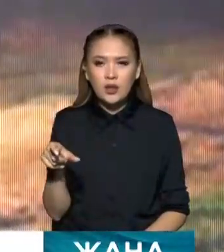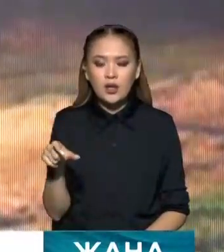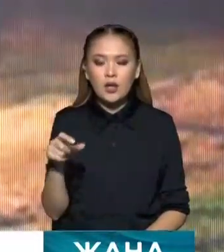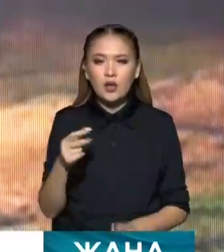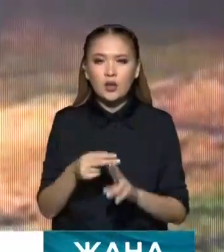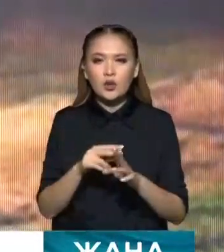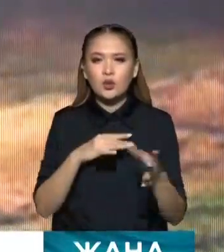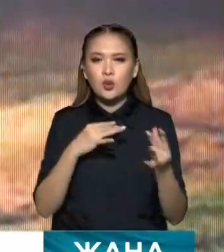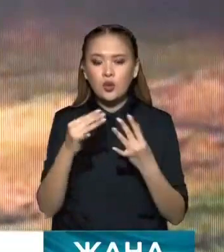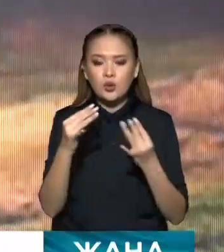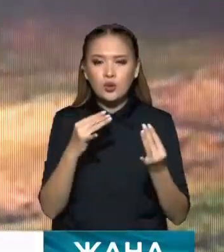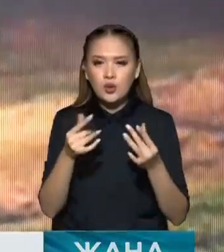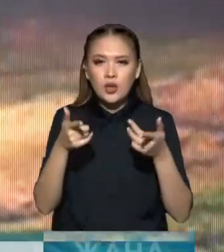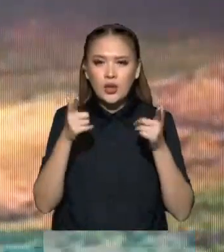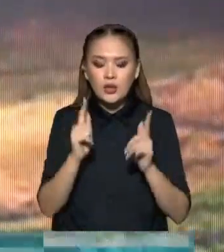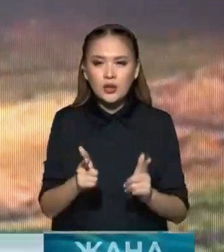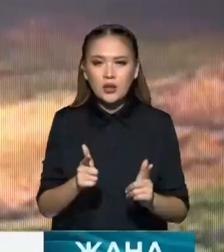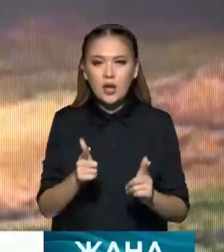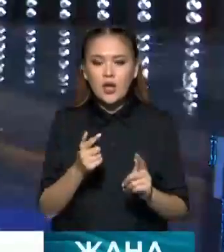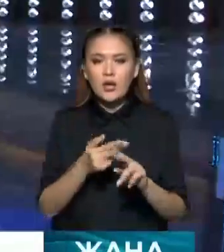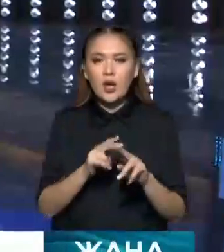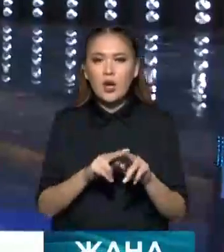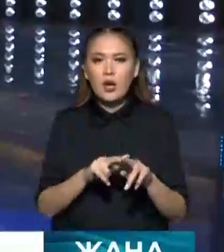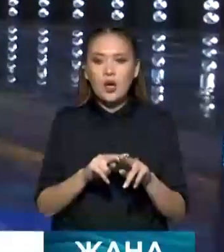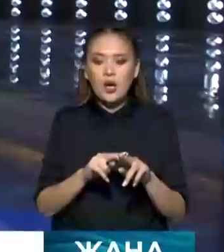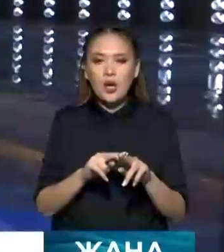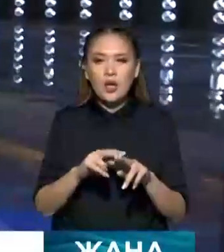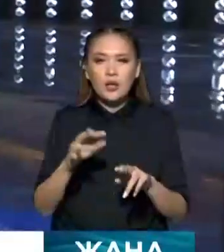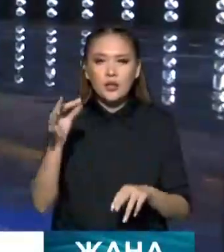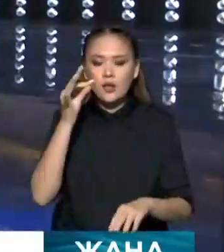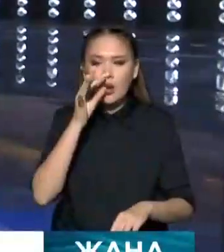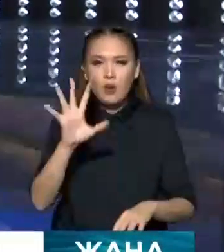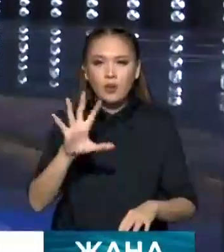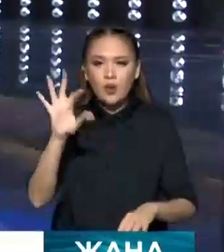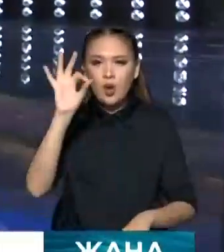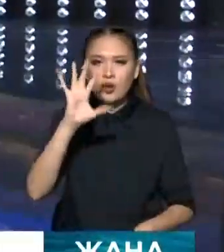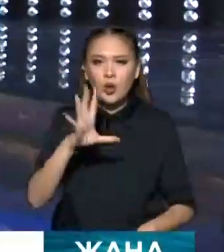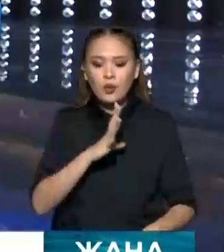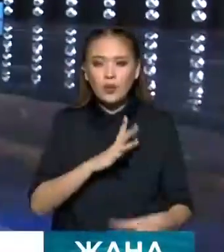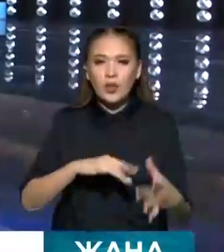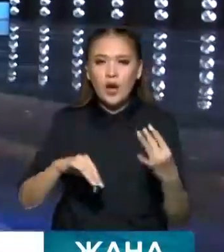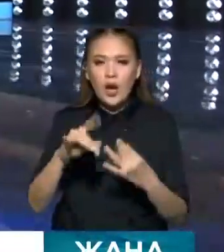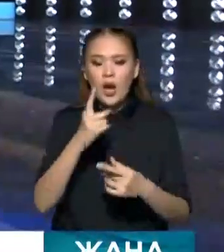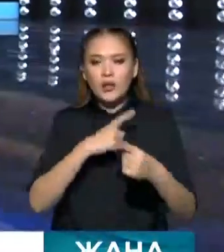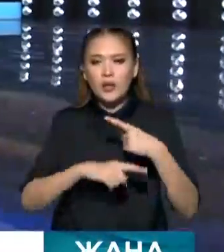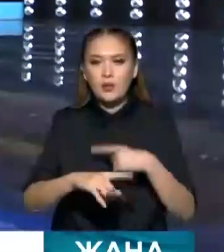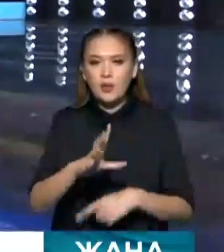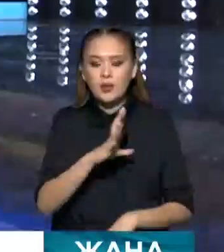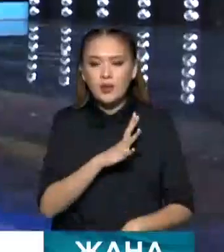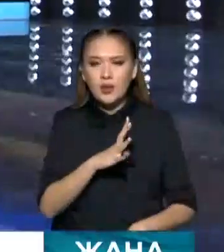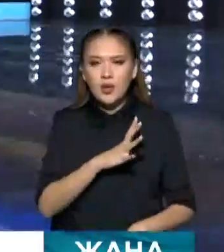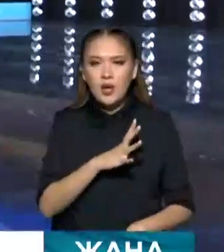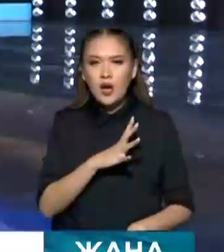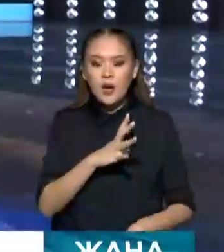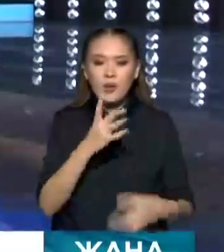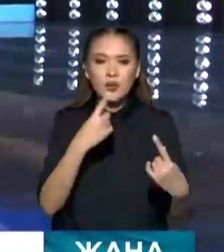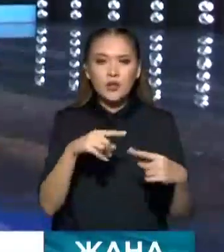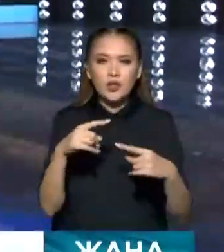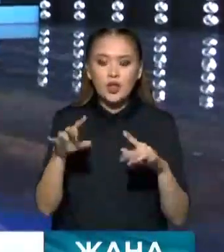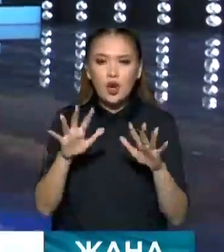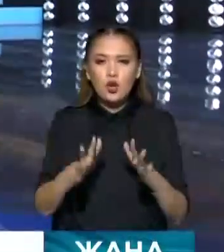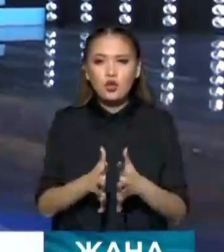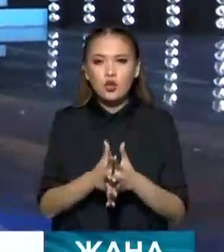сөйлесіп келіссөз жүргізгеннен кейін өздерінің әділетсіздік екенін көздері жетіп, өздері қайтарып беріп жатыр. Ал кейбір жаңағы